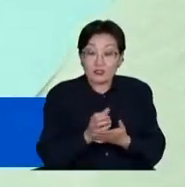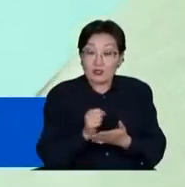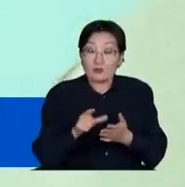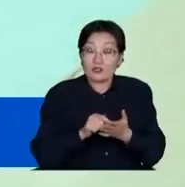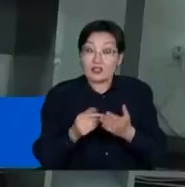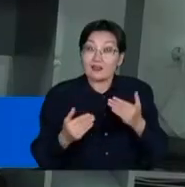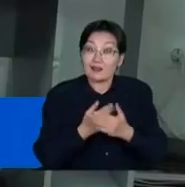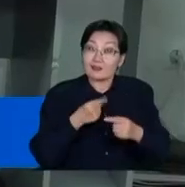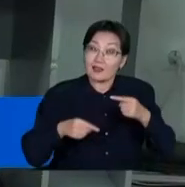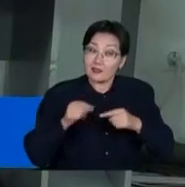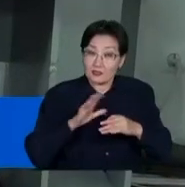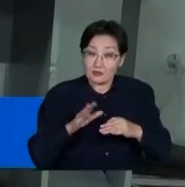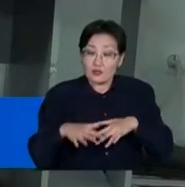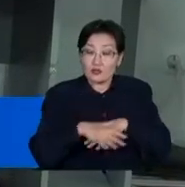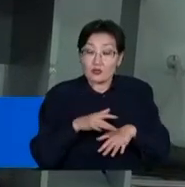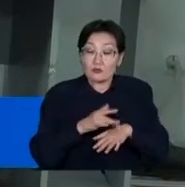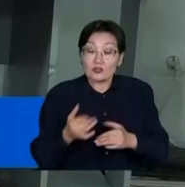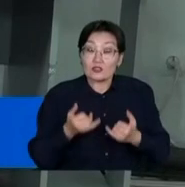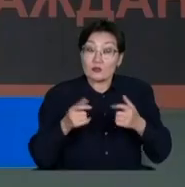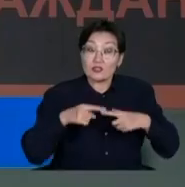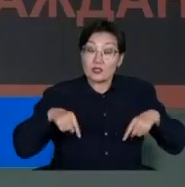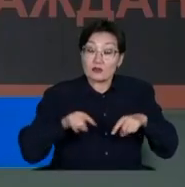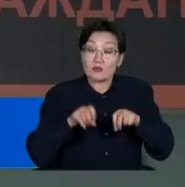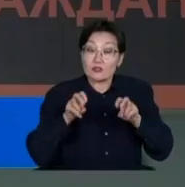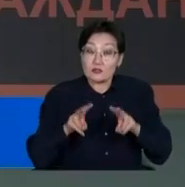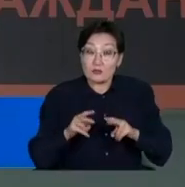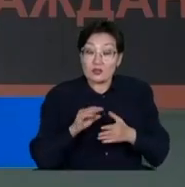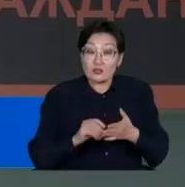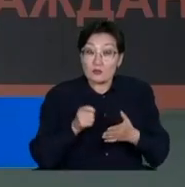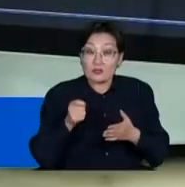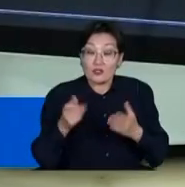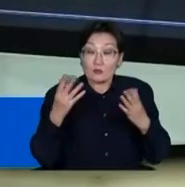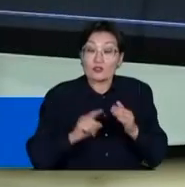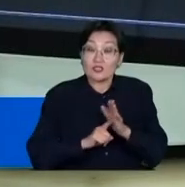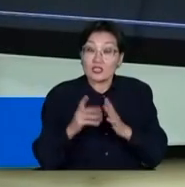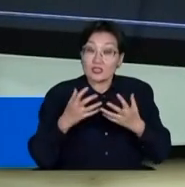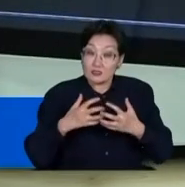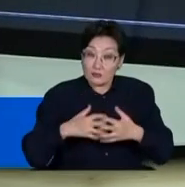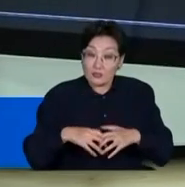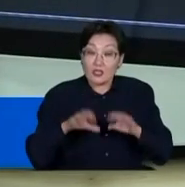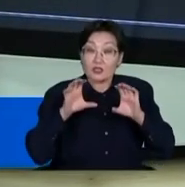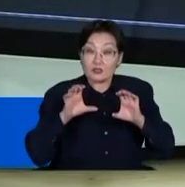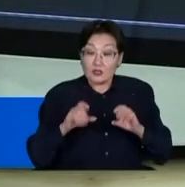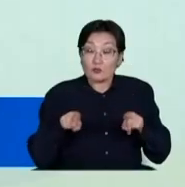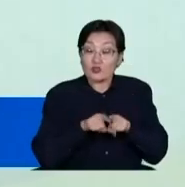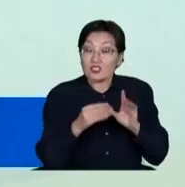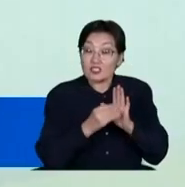зейнетақы қайтарылмайды екен. Халыққа қызмет көрсету орталығының мамандары өтініш берген күннен бастап есептеледі, заңда